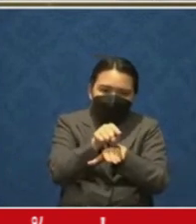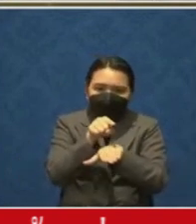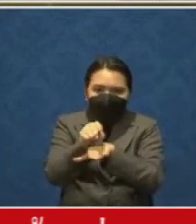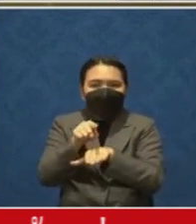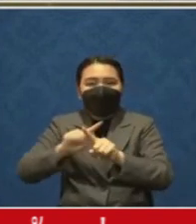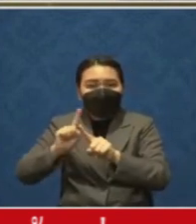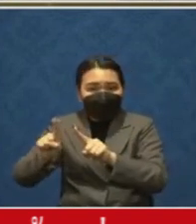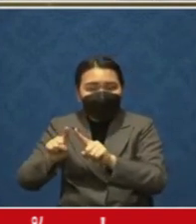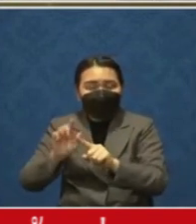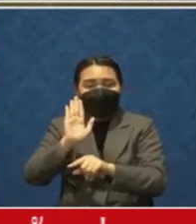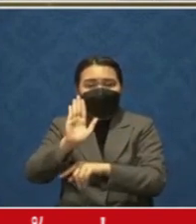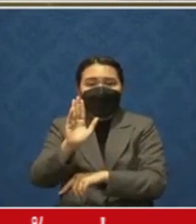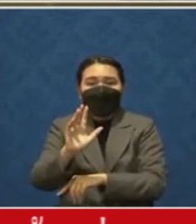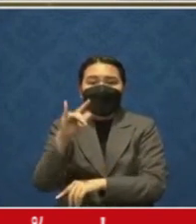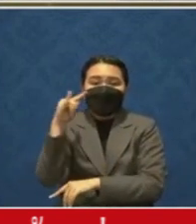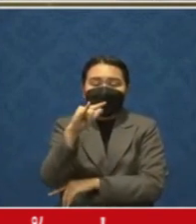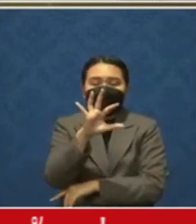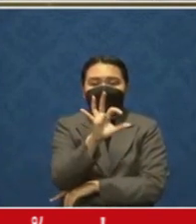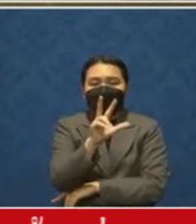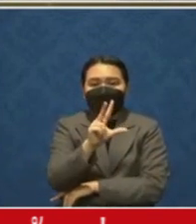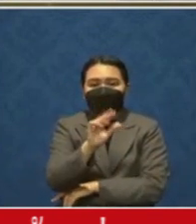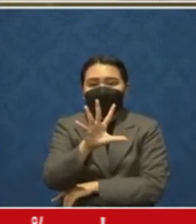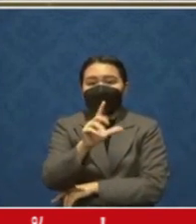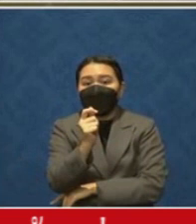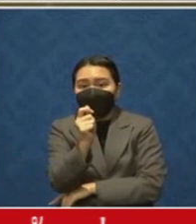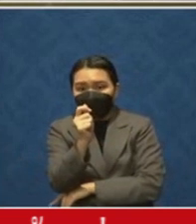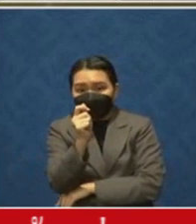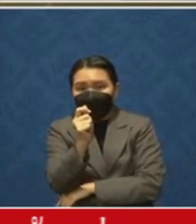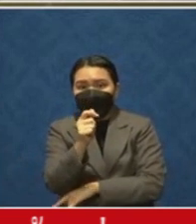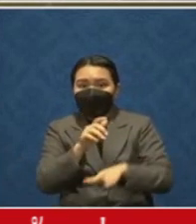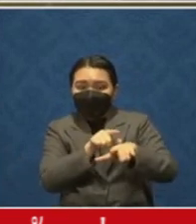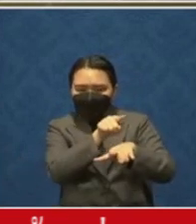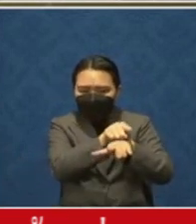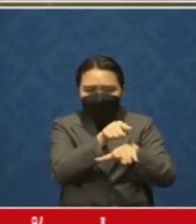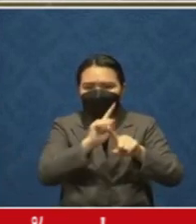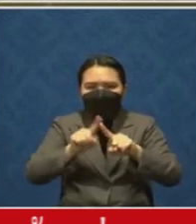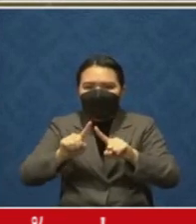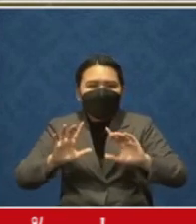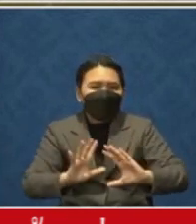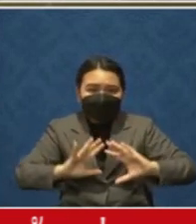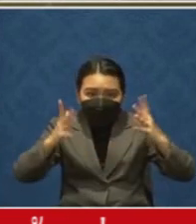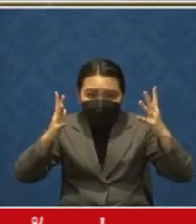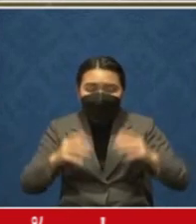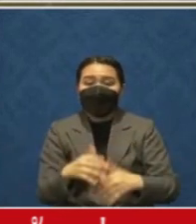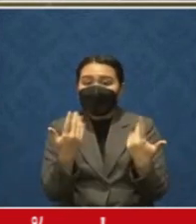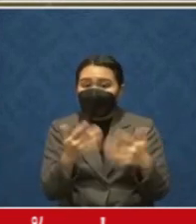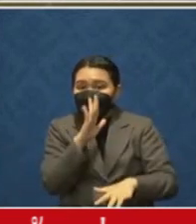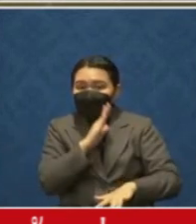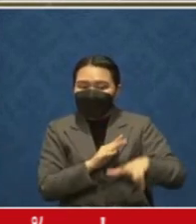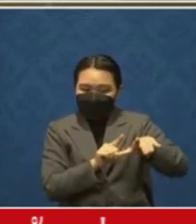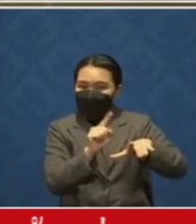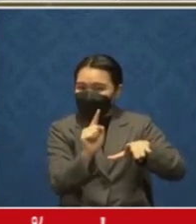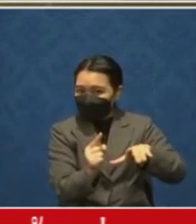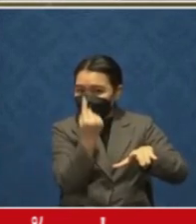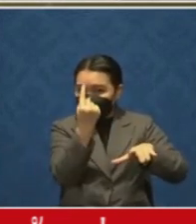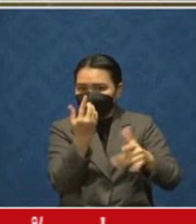ติดเครื่องบินลบ F-35A ก็ไม่มีครับและพอถ้าได้เริ่มต้นซื้อลำที่1แล้วเนี่ยท่านประธาน